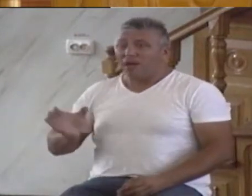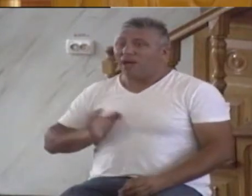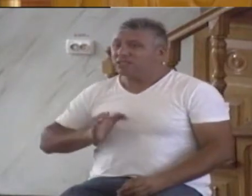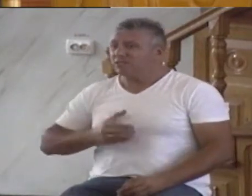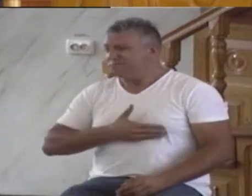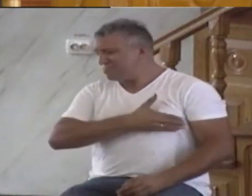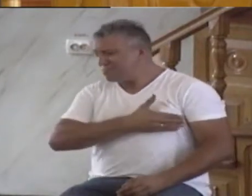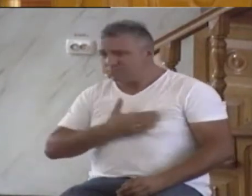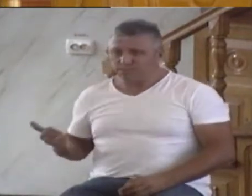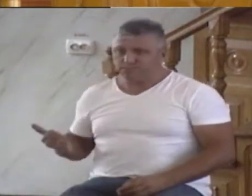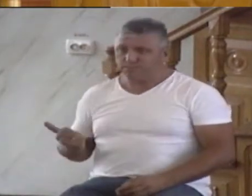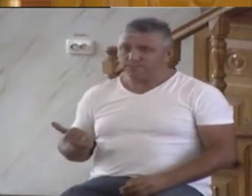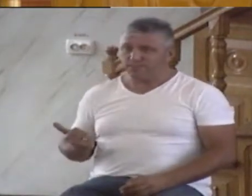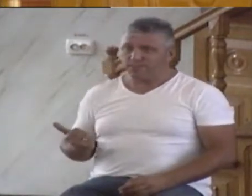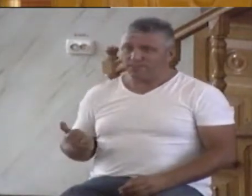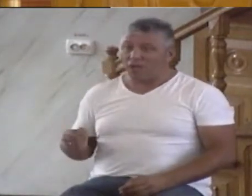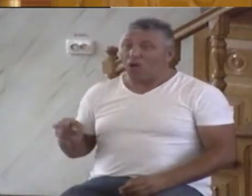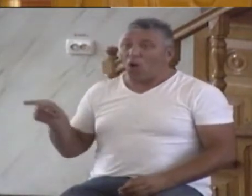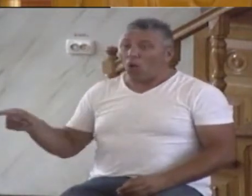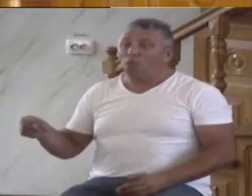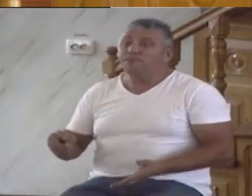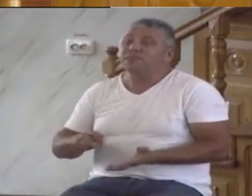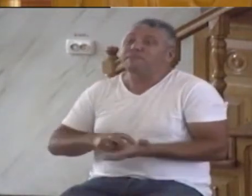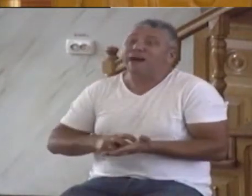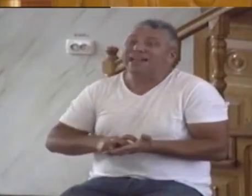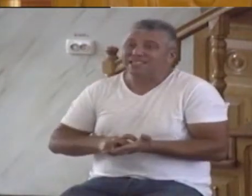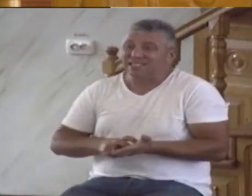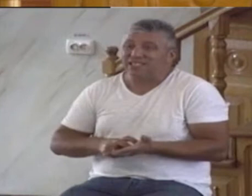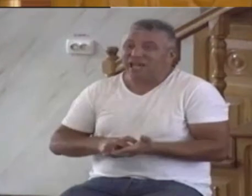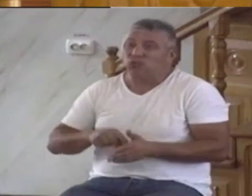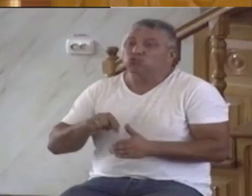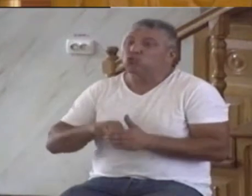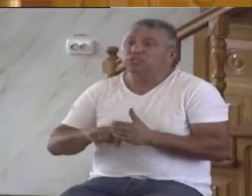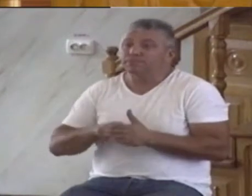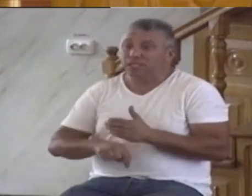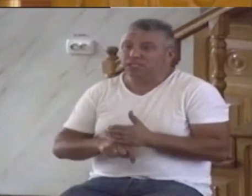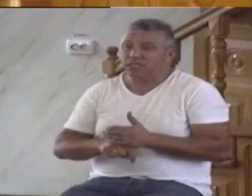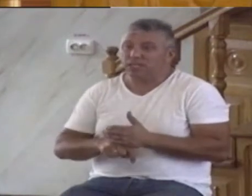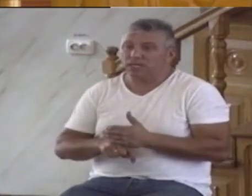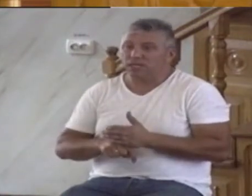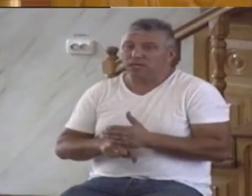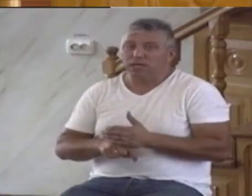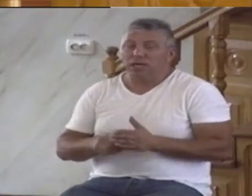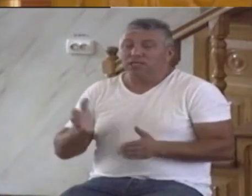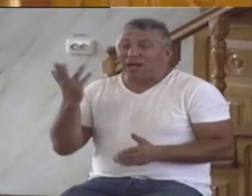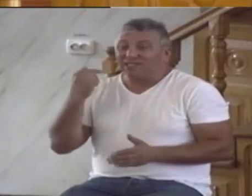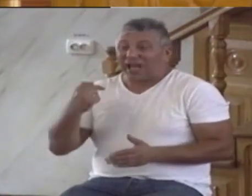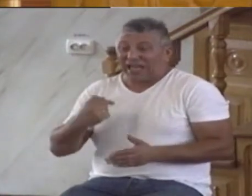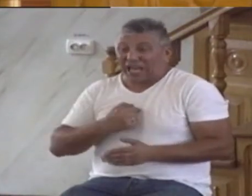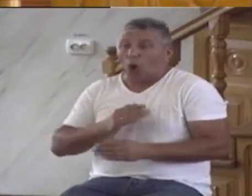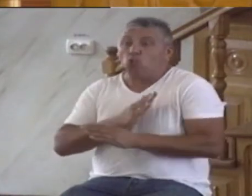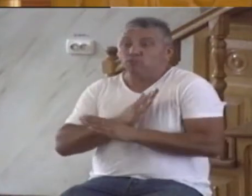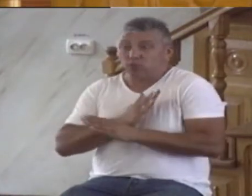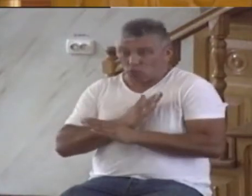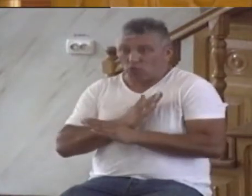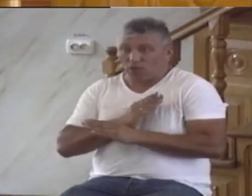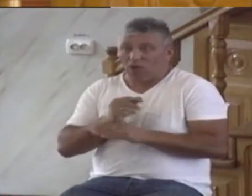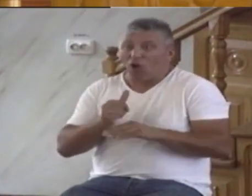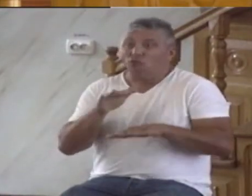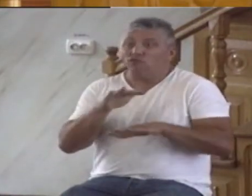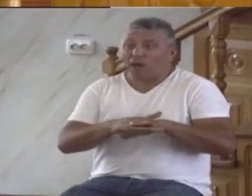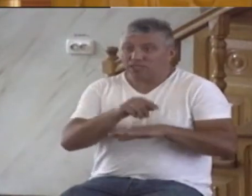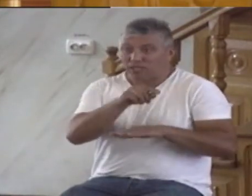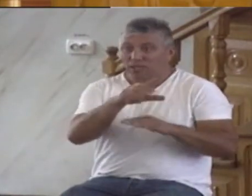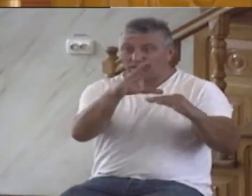боится, чтобы в момент смерти на его счету остался хотя бы $1.